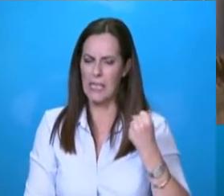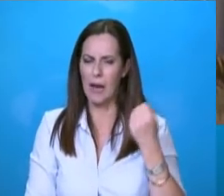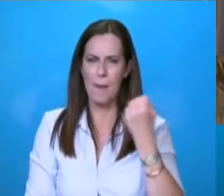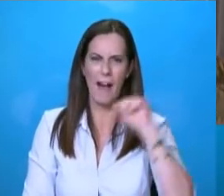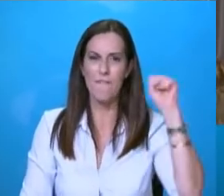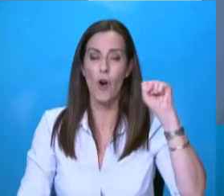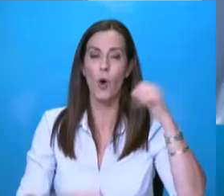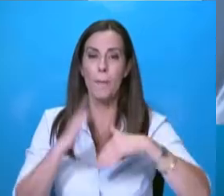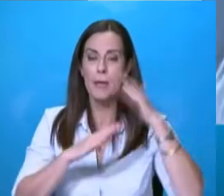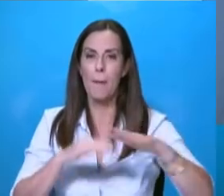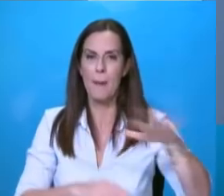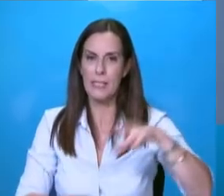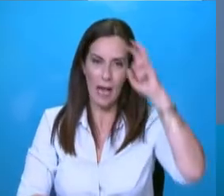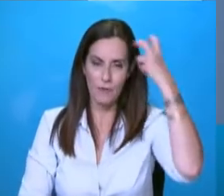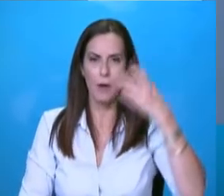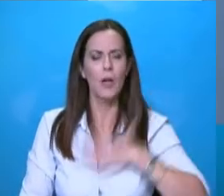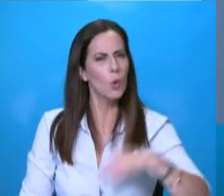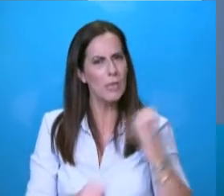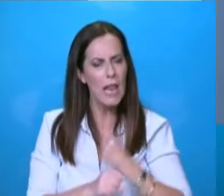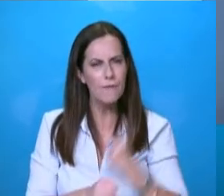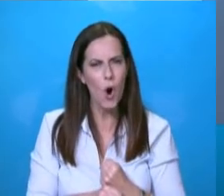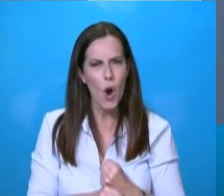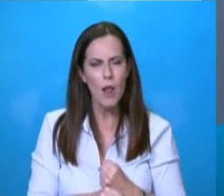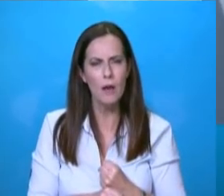הערבי. אני מתכוון לפעול